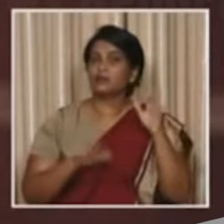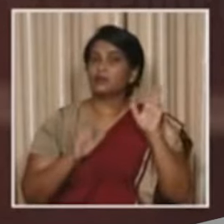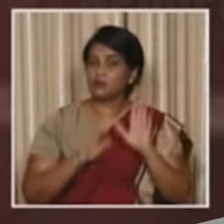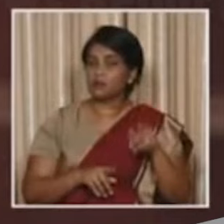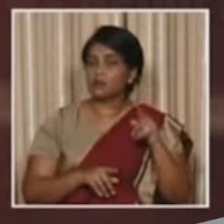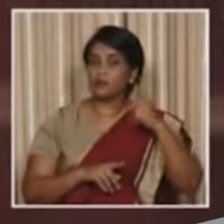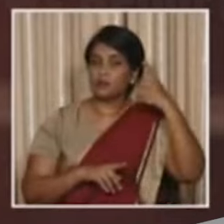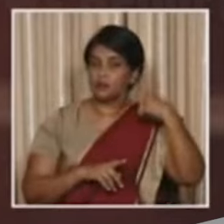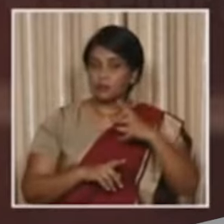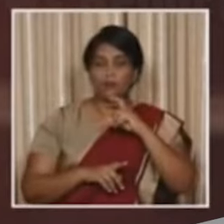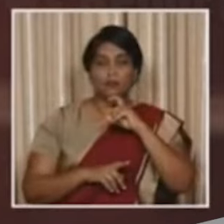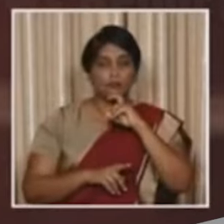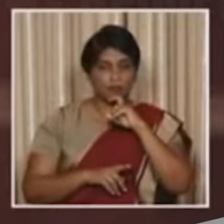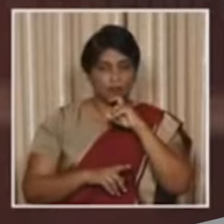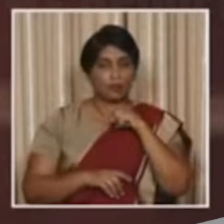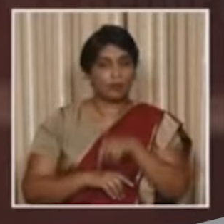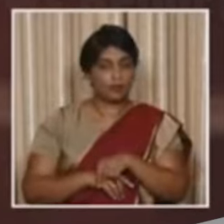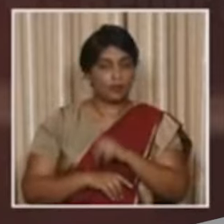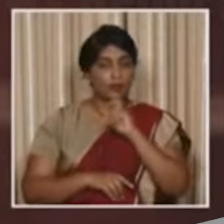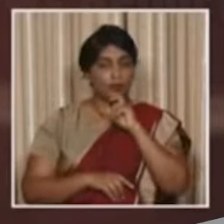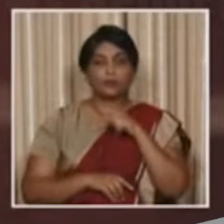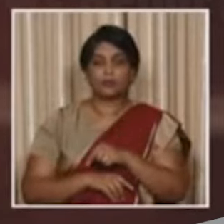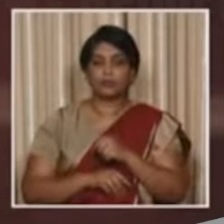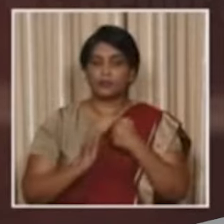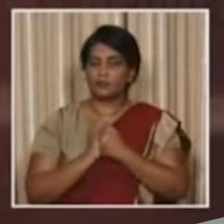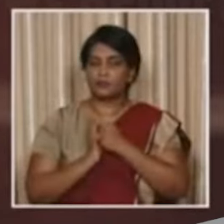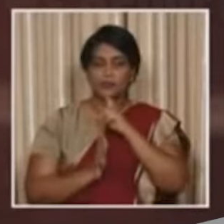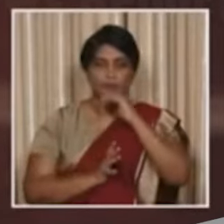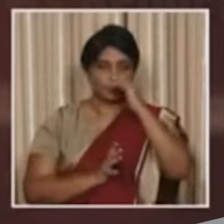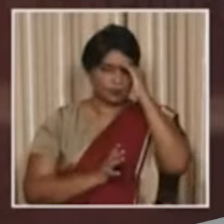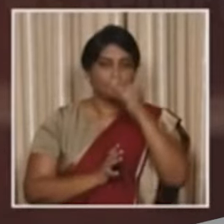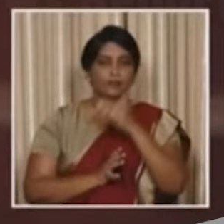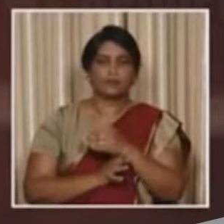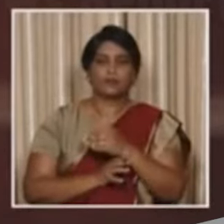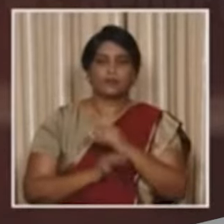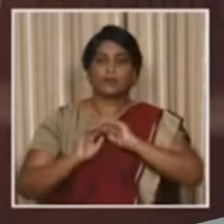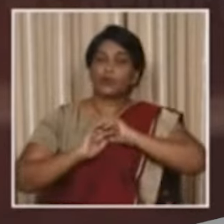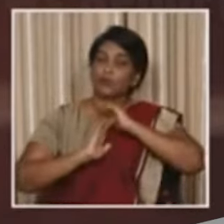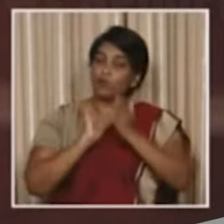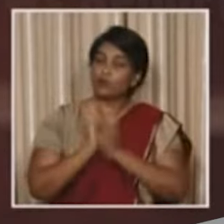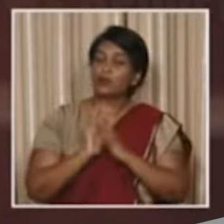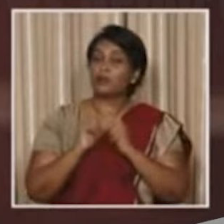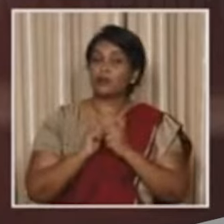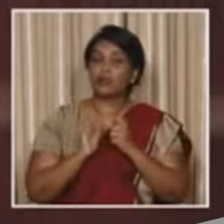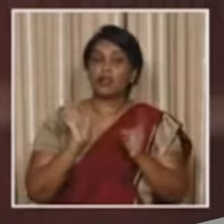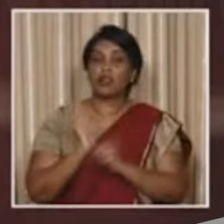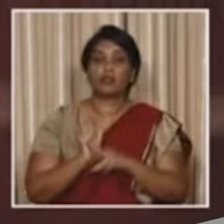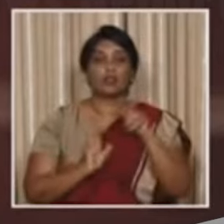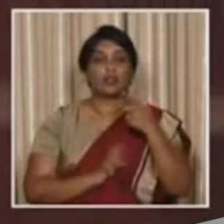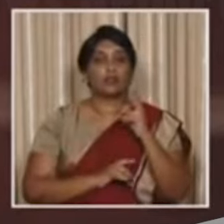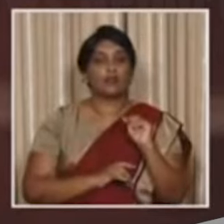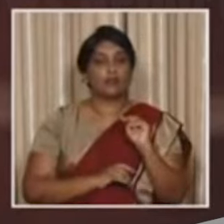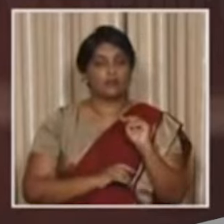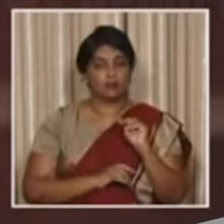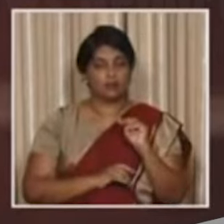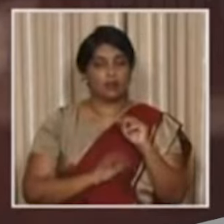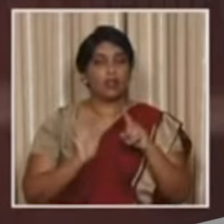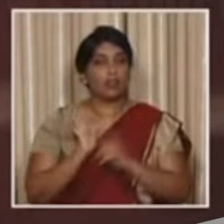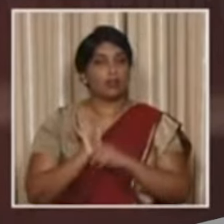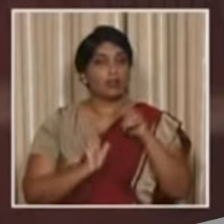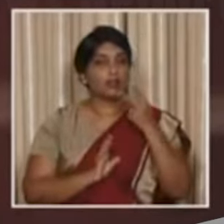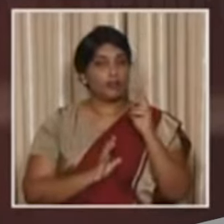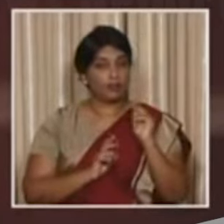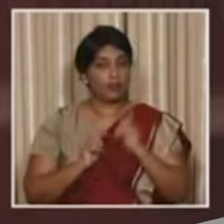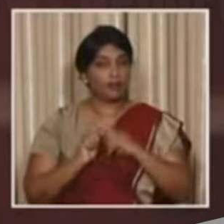ඔය දෙවනි නඩුවේදී මේ කියන නඩුවේදී ගරු කතානායකතුමනි වික්ටිම්ස් කියන්නේ මුළු රටම ලක්ෂ 220ම. එතකොට ලක්ෂ